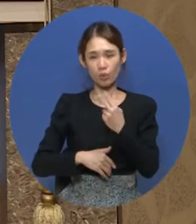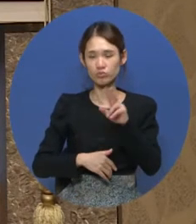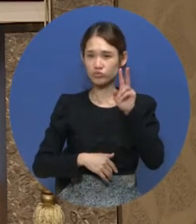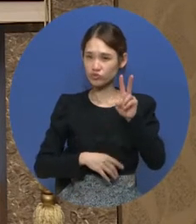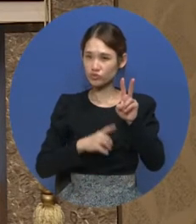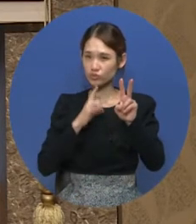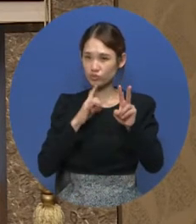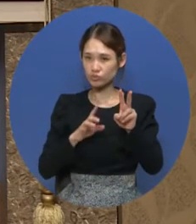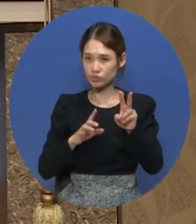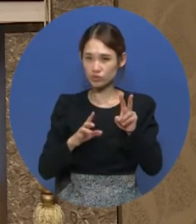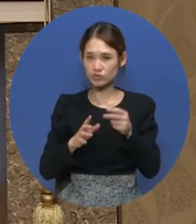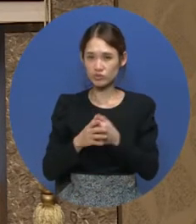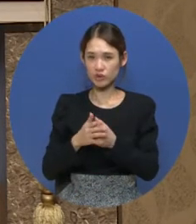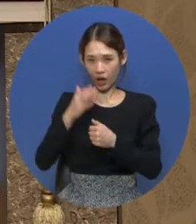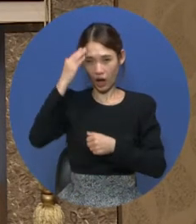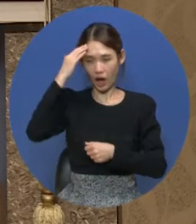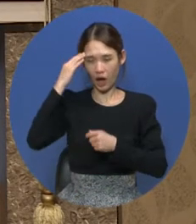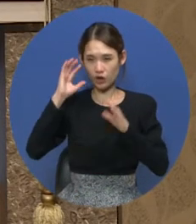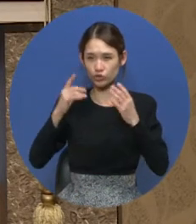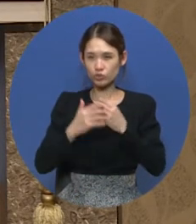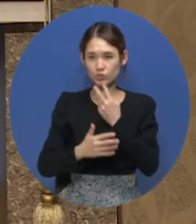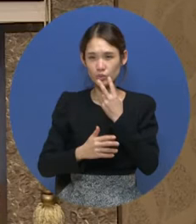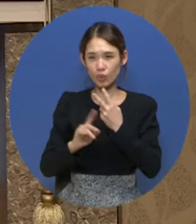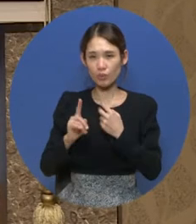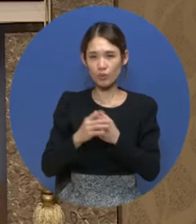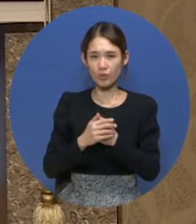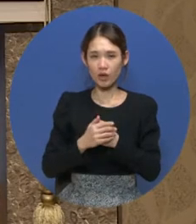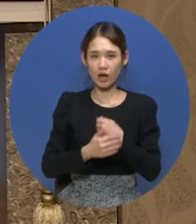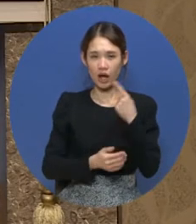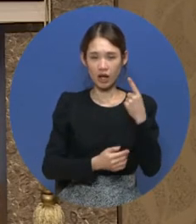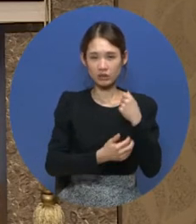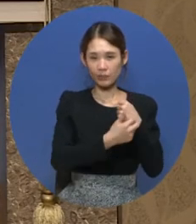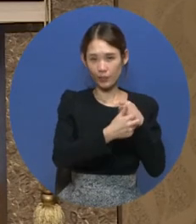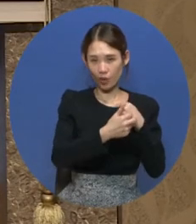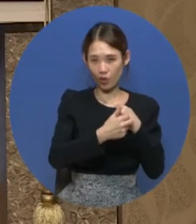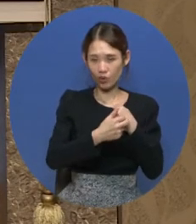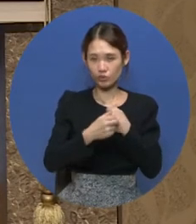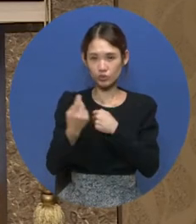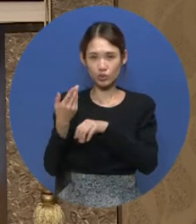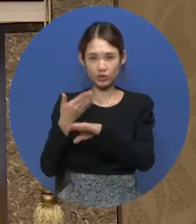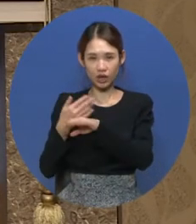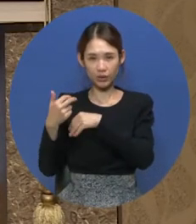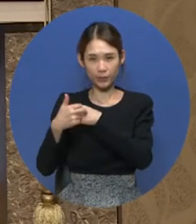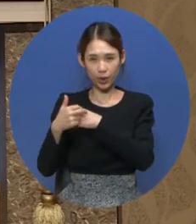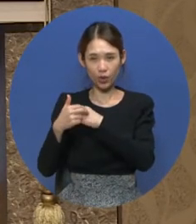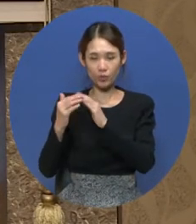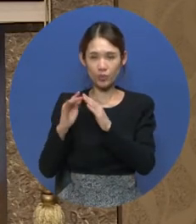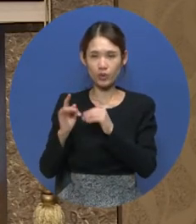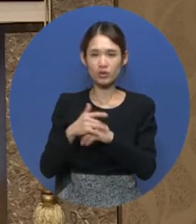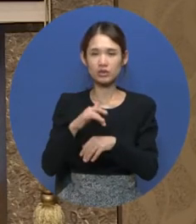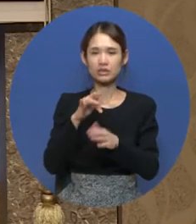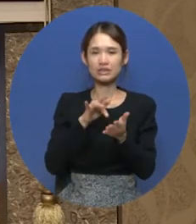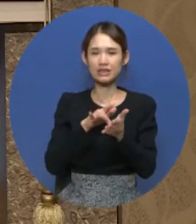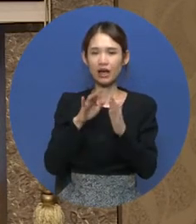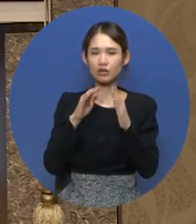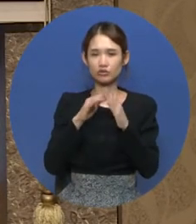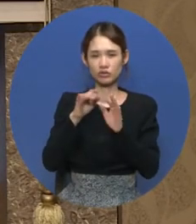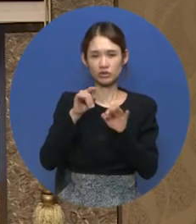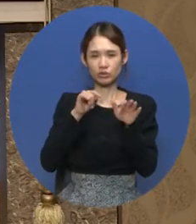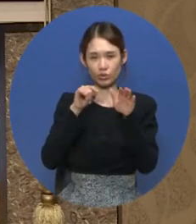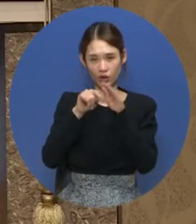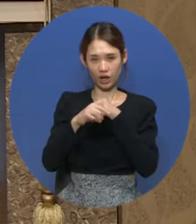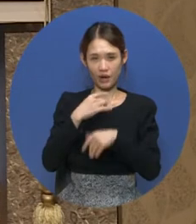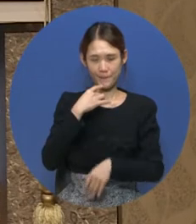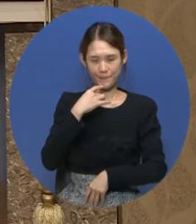2개 1g 밖에 봄이 지금 이 안되요 한 가지는 병원에서 질려 하거나 또 한 가지는 약국이 라든지 그런 데서